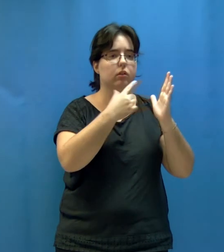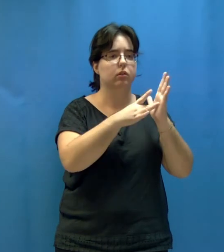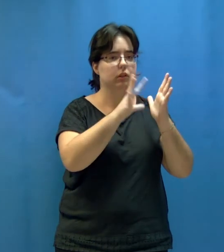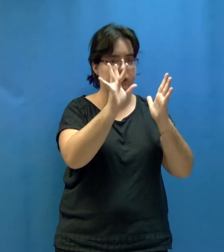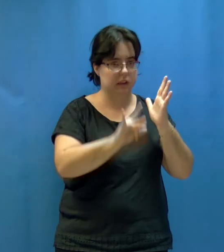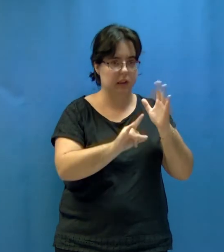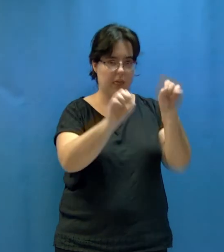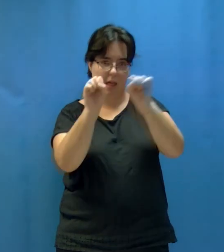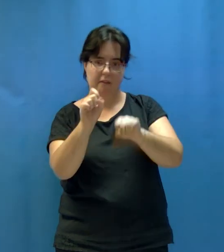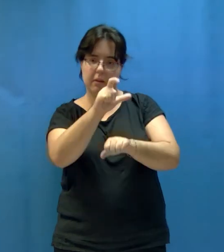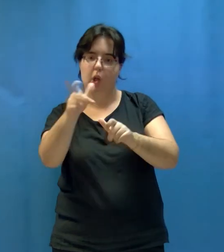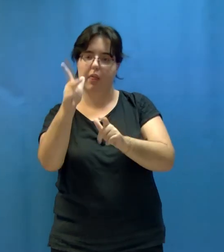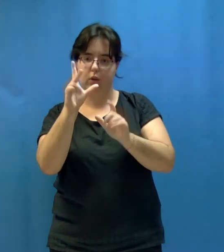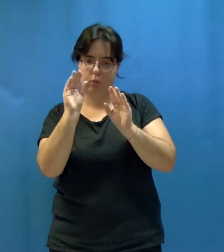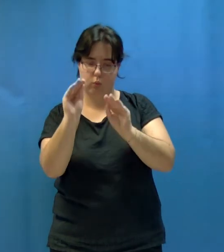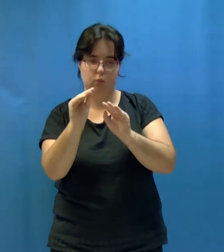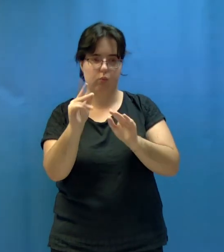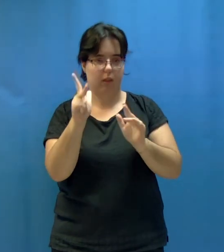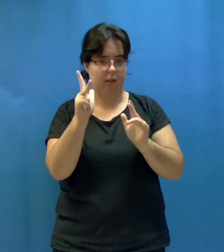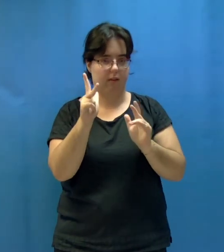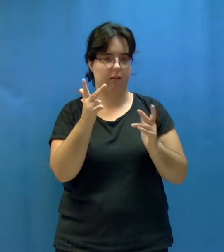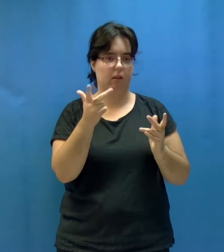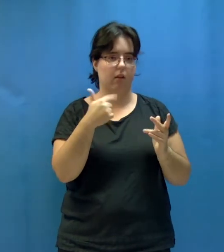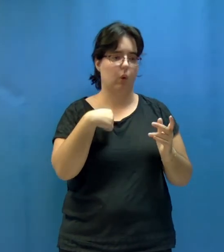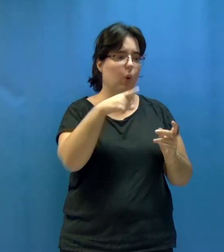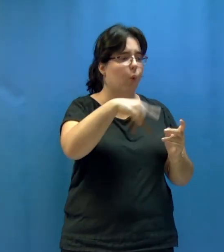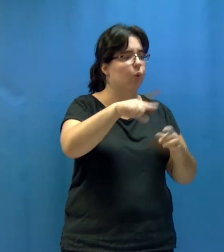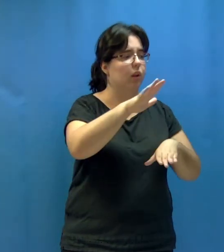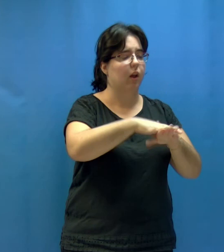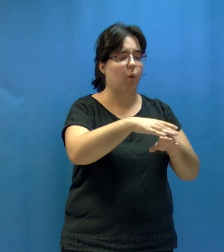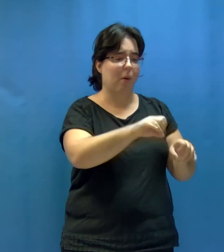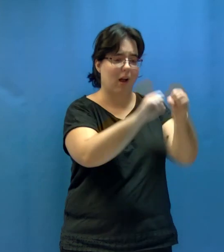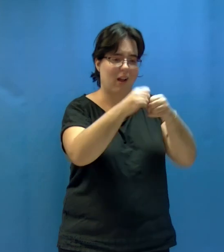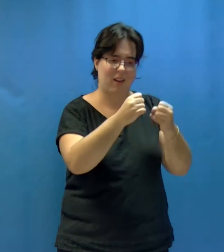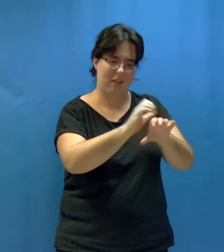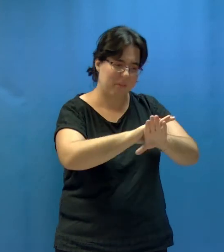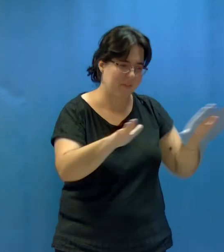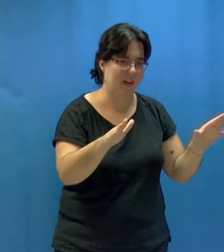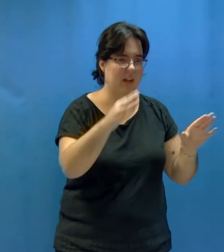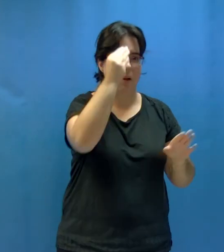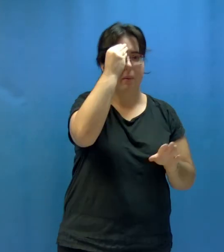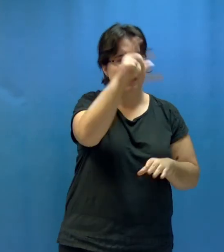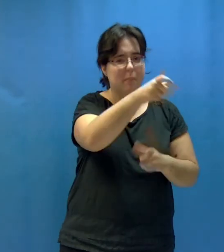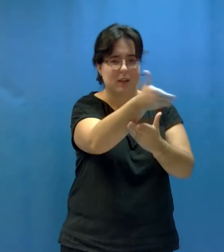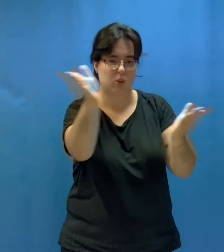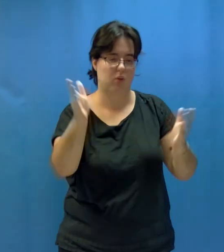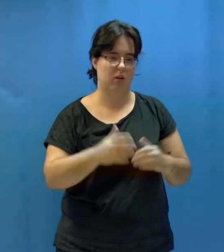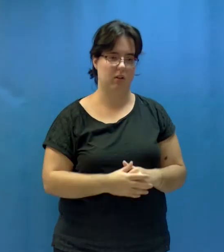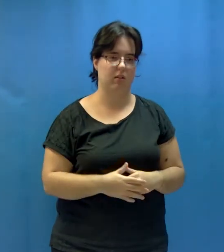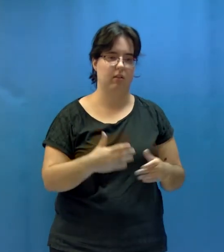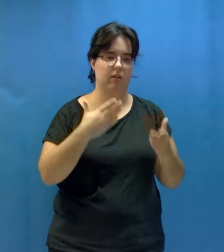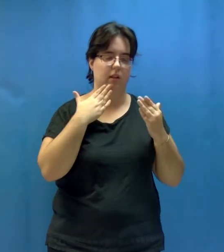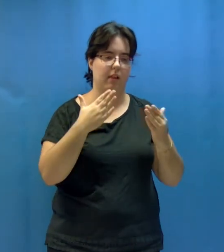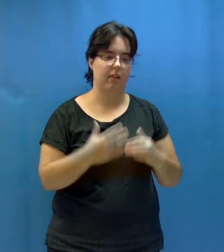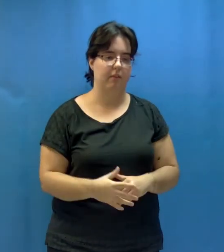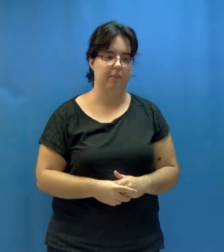de les persones. Deixen vostès de ser el fracking de la Constitució i comencen a pensar en la ciutadania. Gràcies. Gràcies,